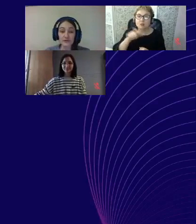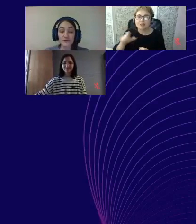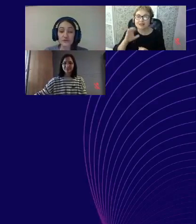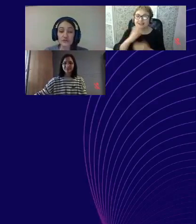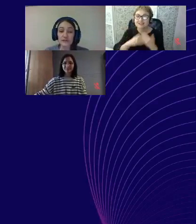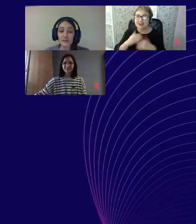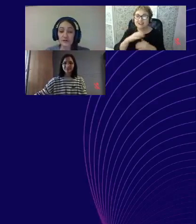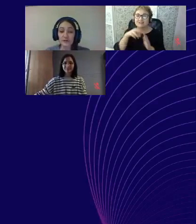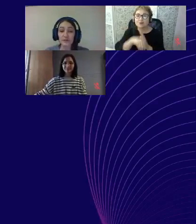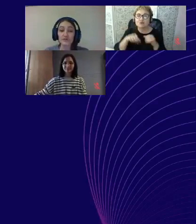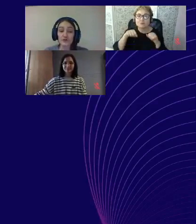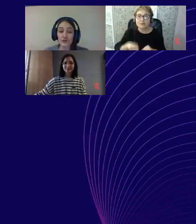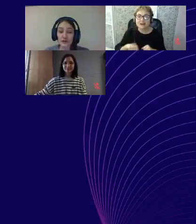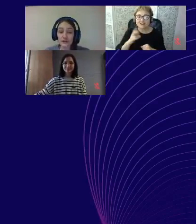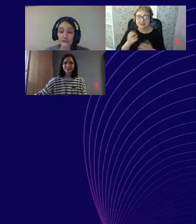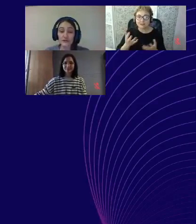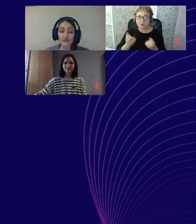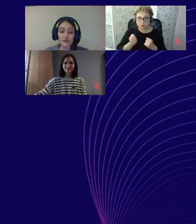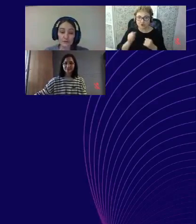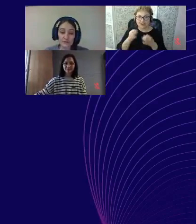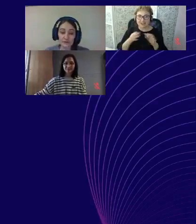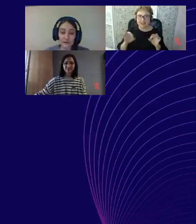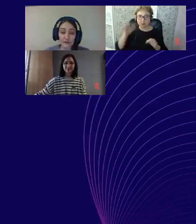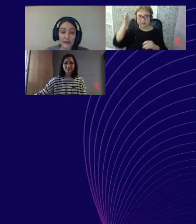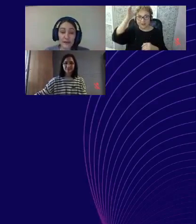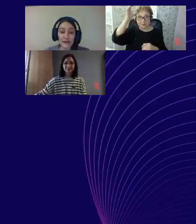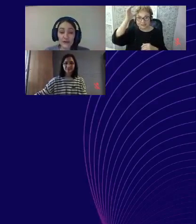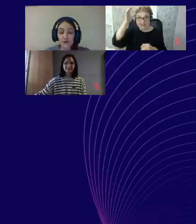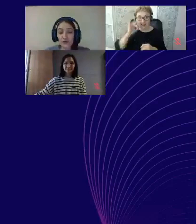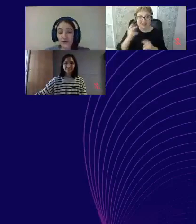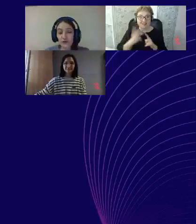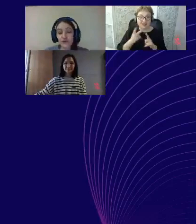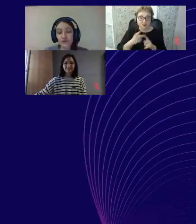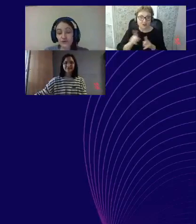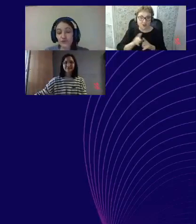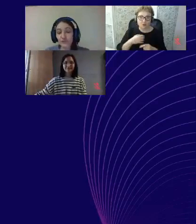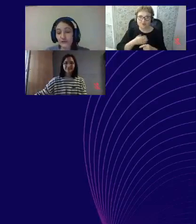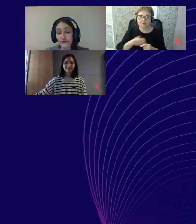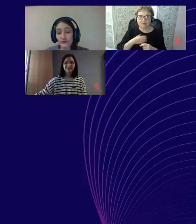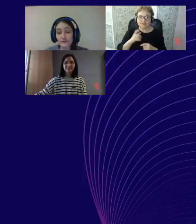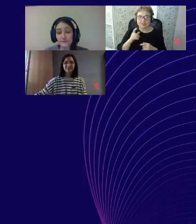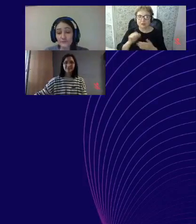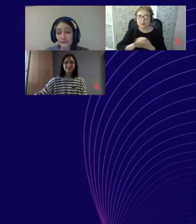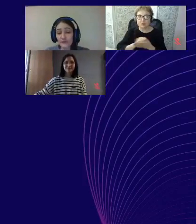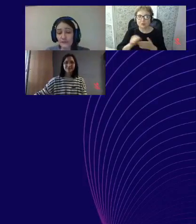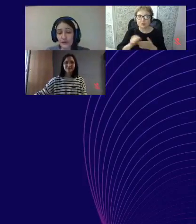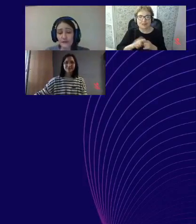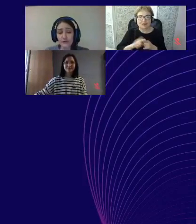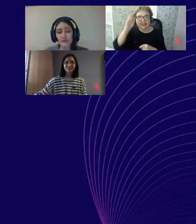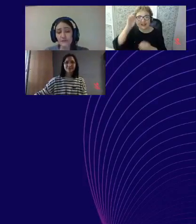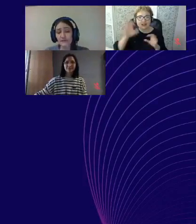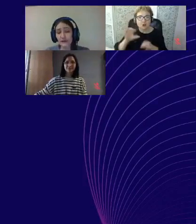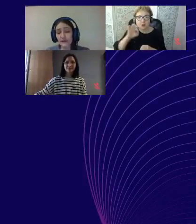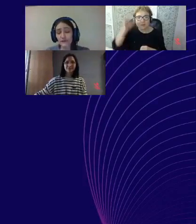с инвалидностью, в том числе право на получение как раз доступного образования. И второй такой ключевой документ – это